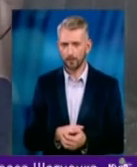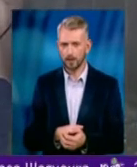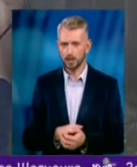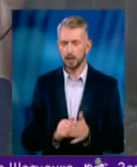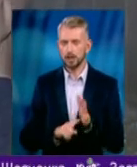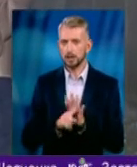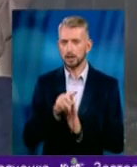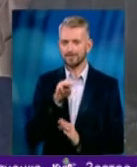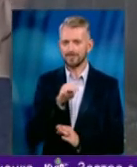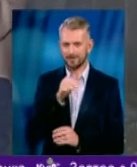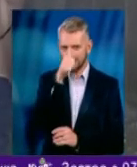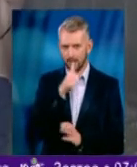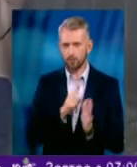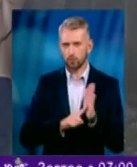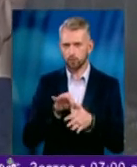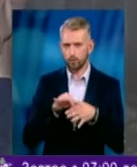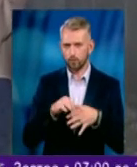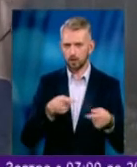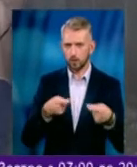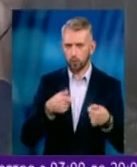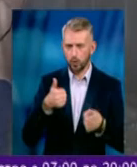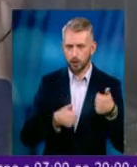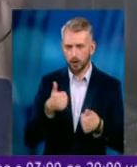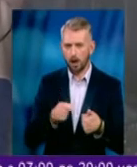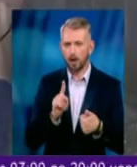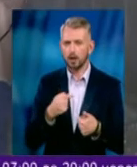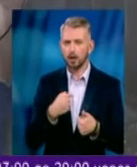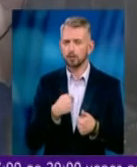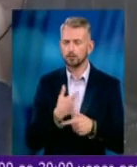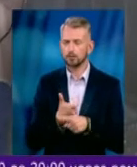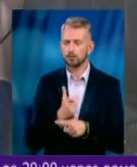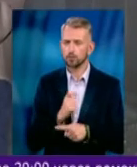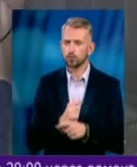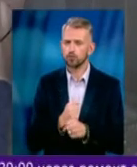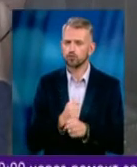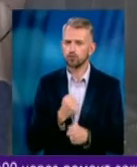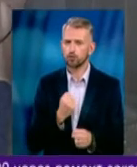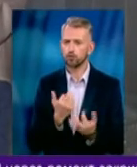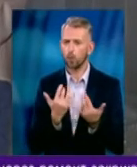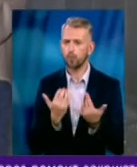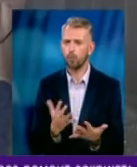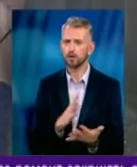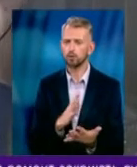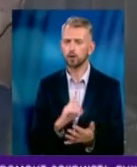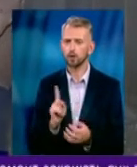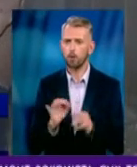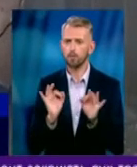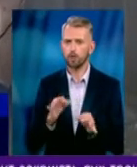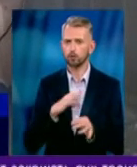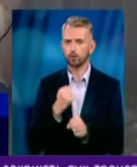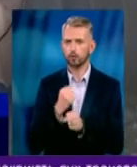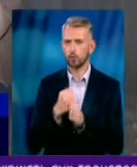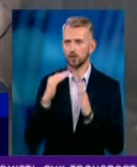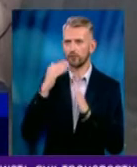травня почали проводити торги, але ми видвинули дійсно дуже жорсткі умови для того, щоб правильно був